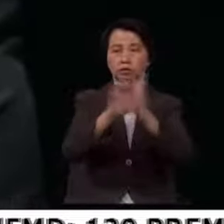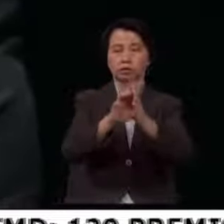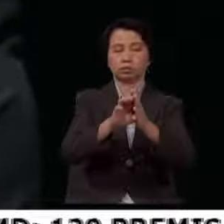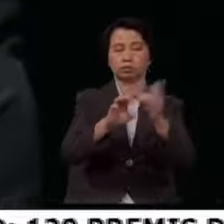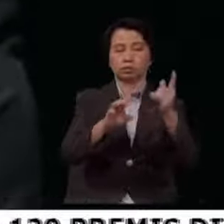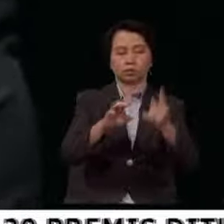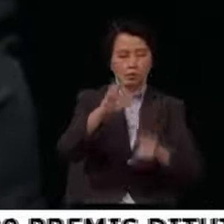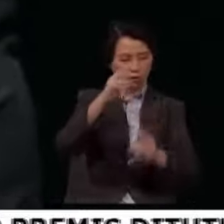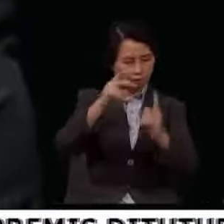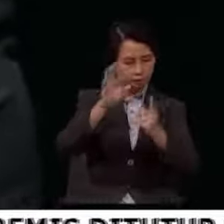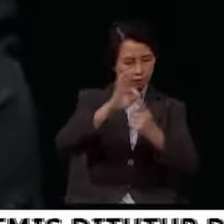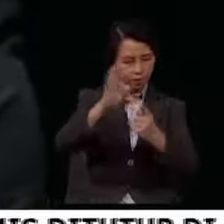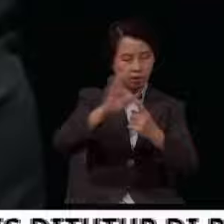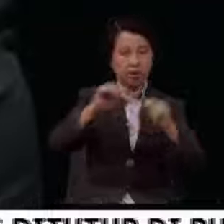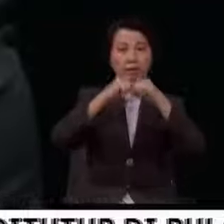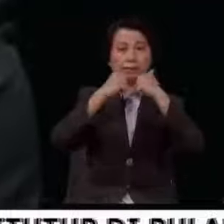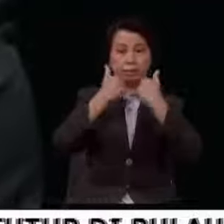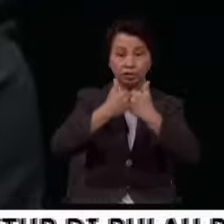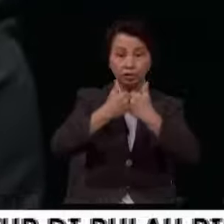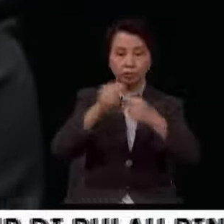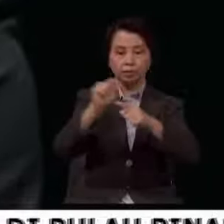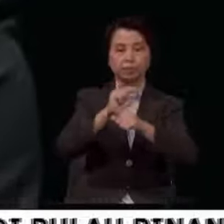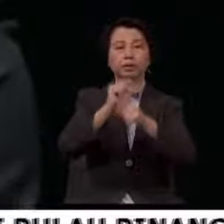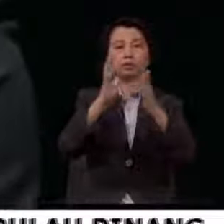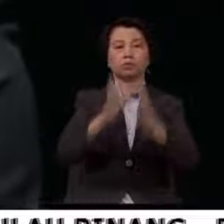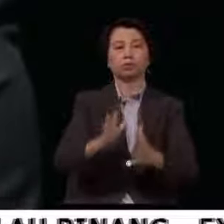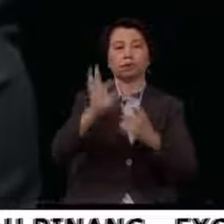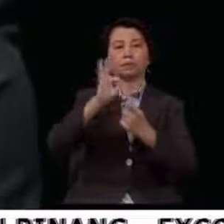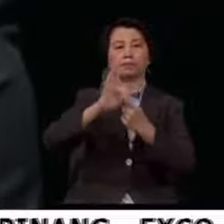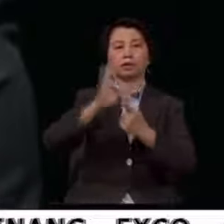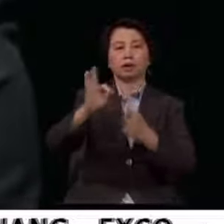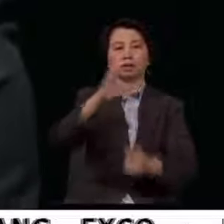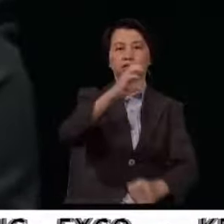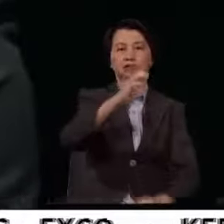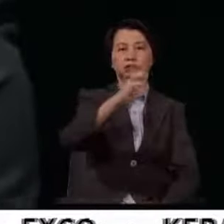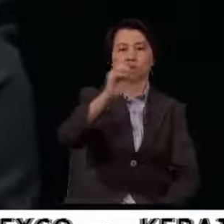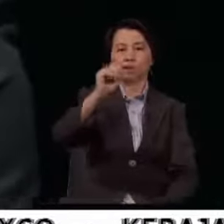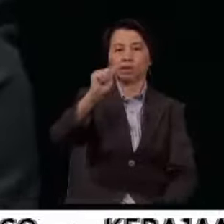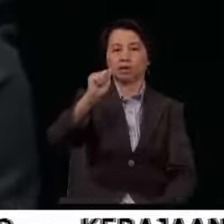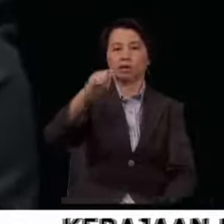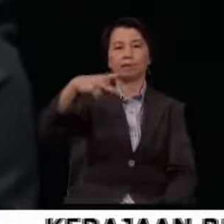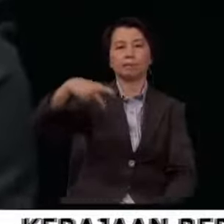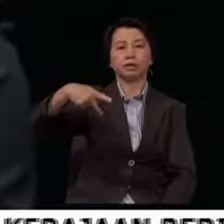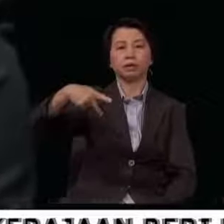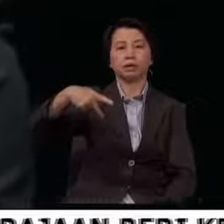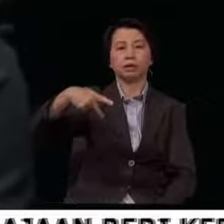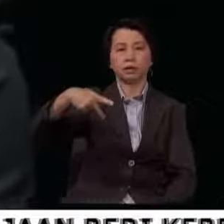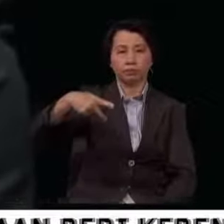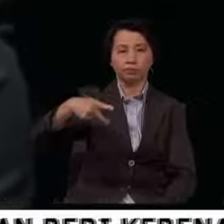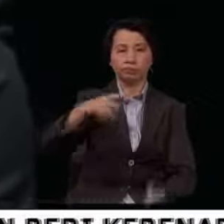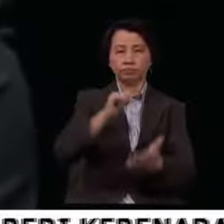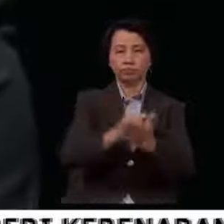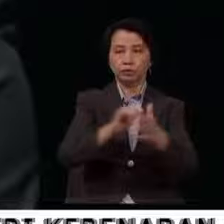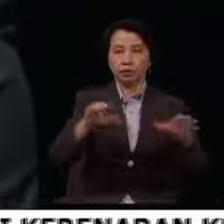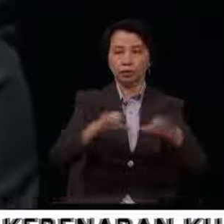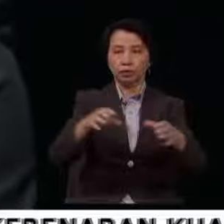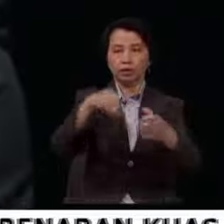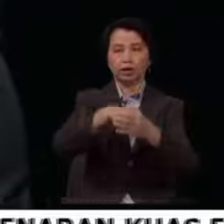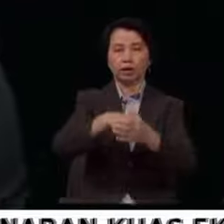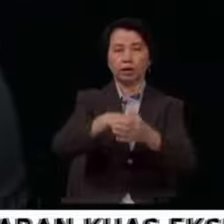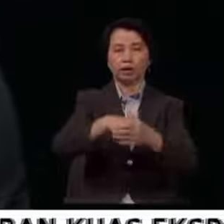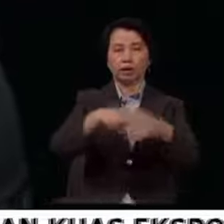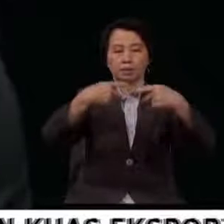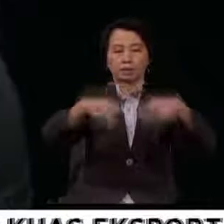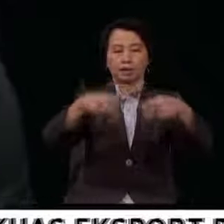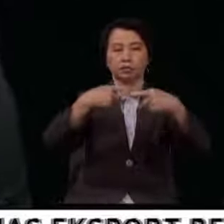jadi di Kementerian ini Kediri sepi Kami mempunyai bahagian yang khusus